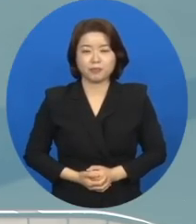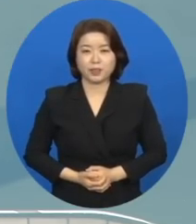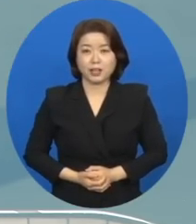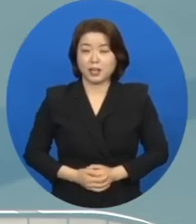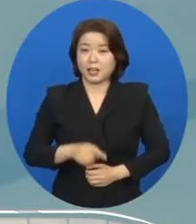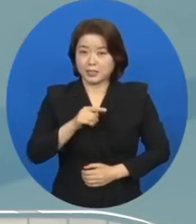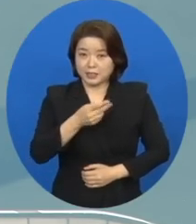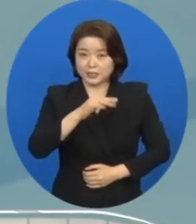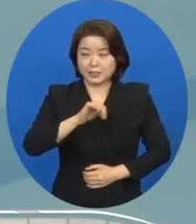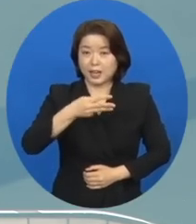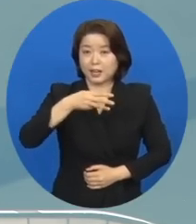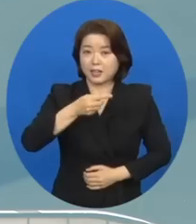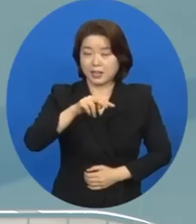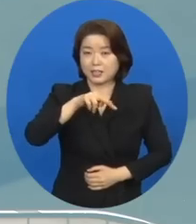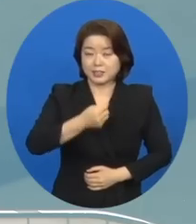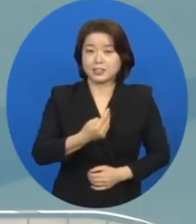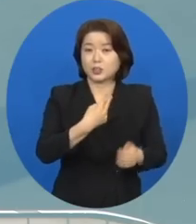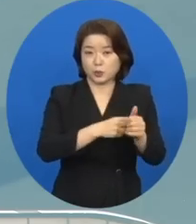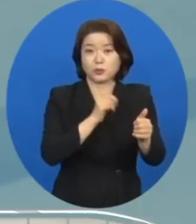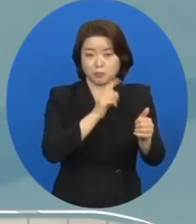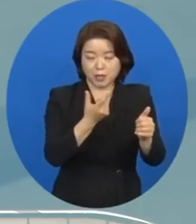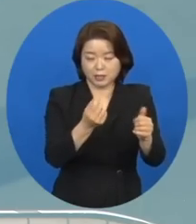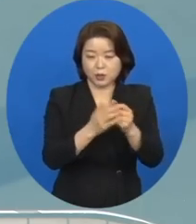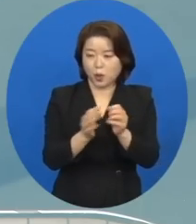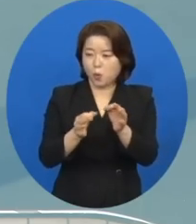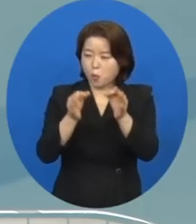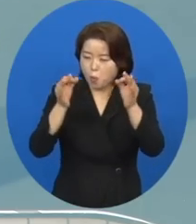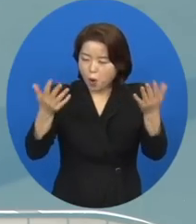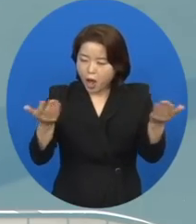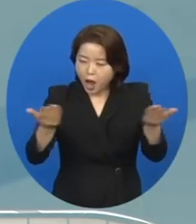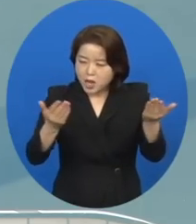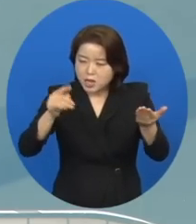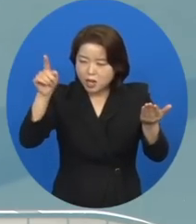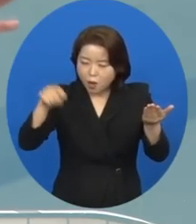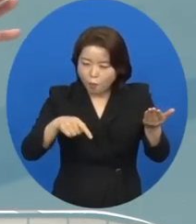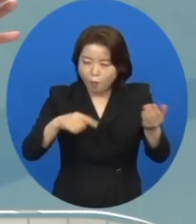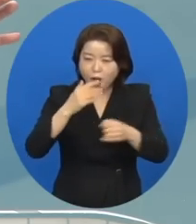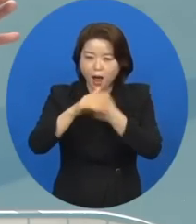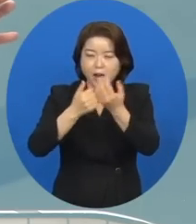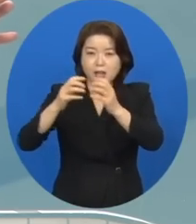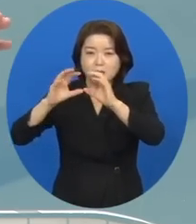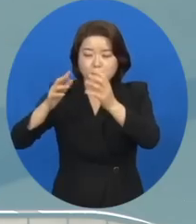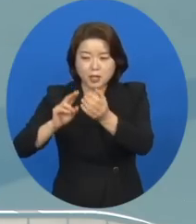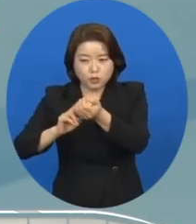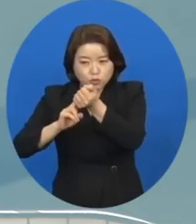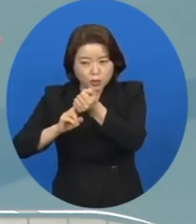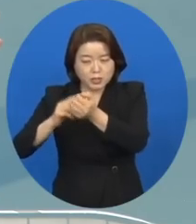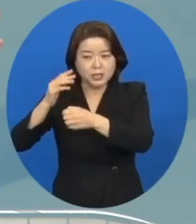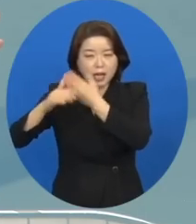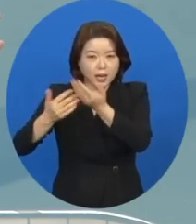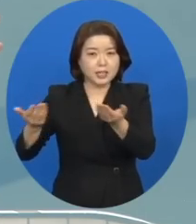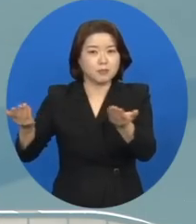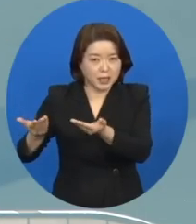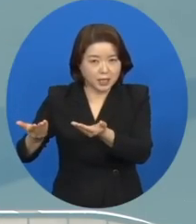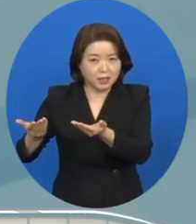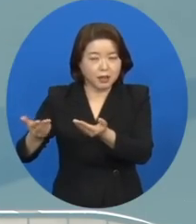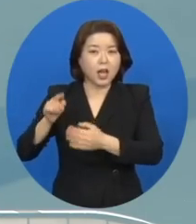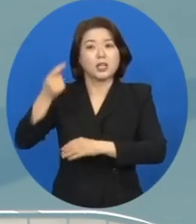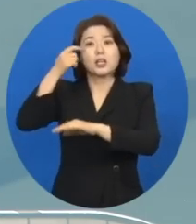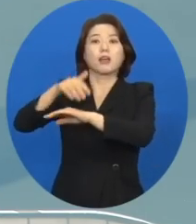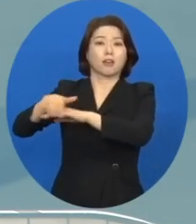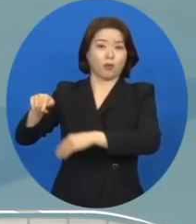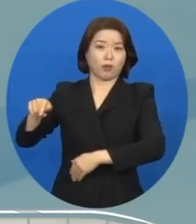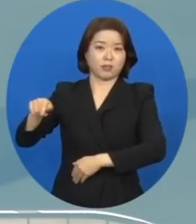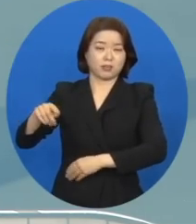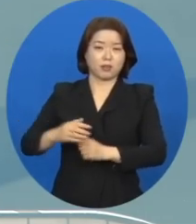대로 오랫동안 일해온 하나님 나라에 숨겨진 그분의 일하심, 이게 하나님의 모략이에요. 근데 본문에